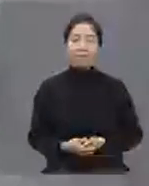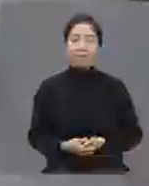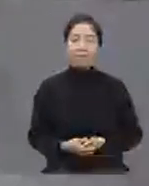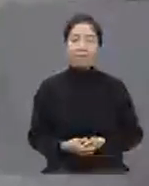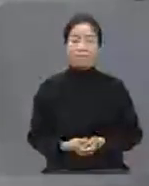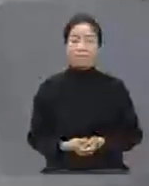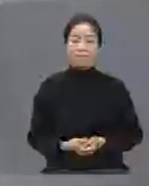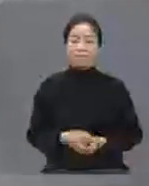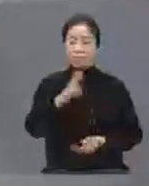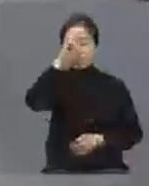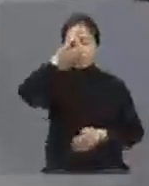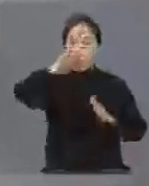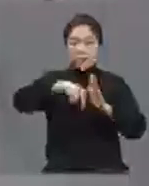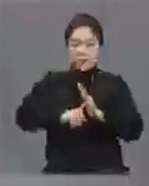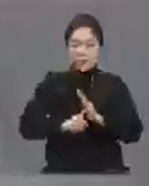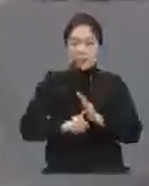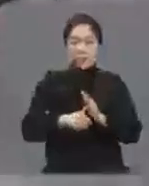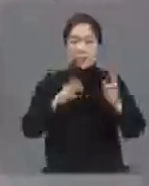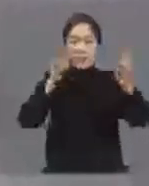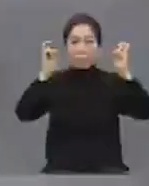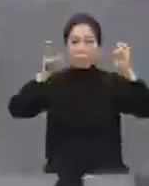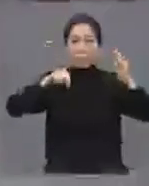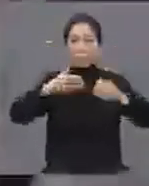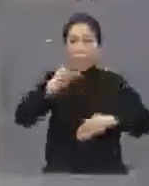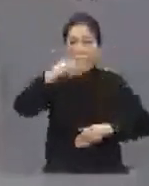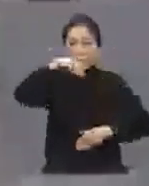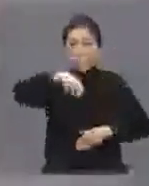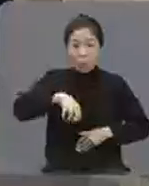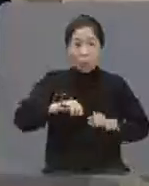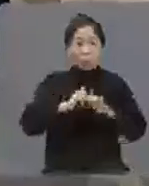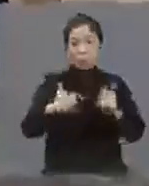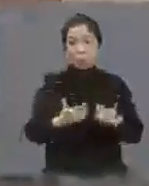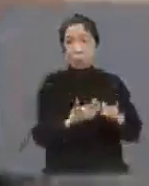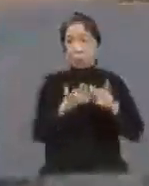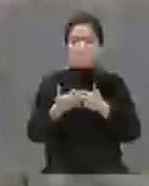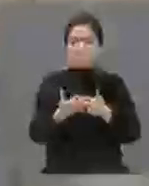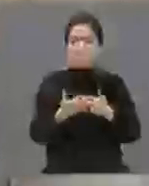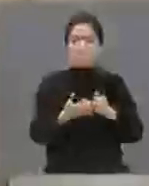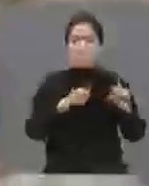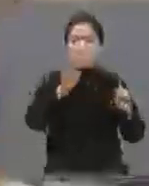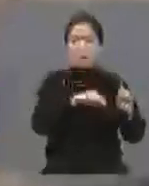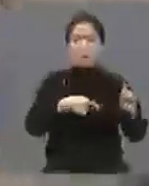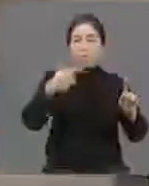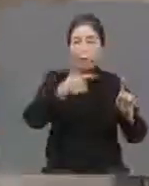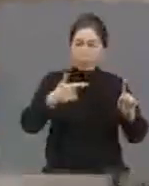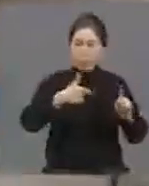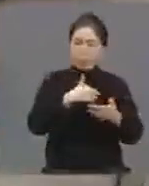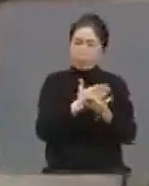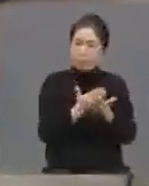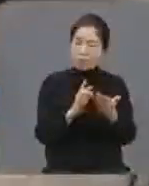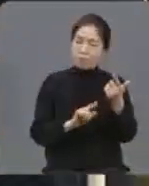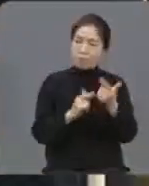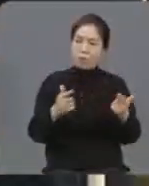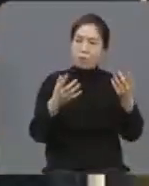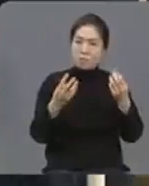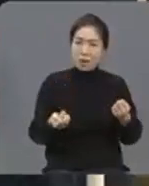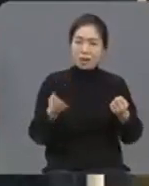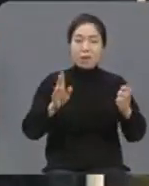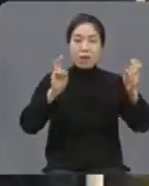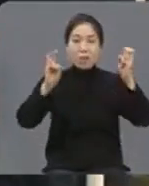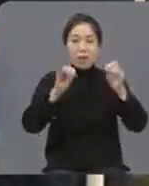점심 시간이 되자 군내 식당이 북적입니다 한기 6,000원의 메뉴도 다양해 직장인들은 물론